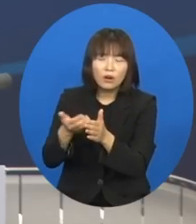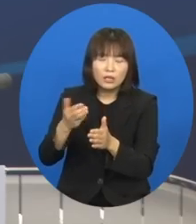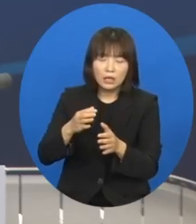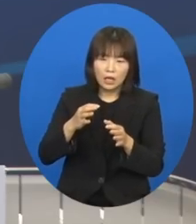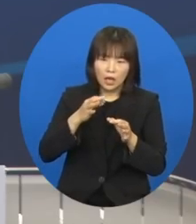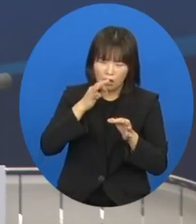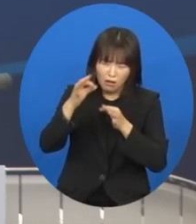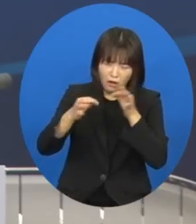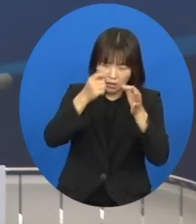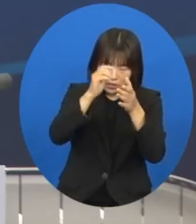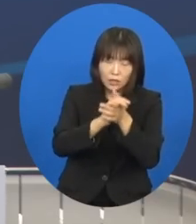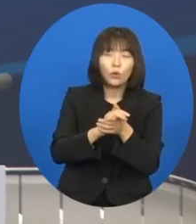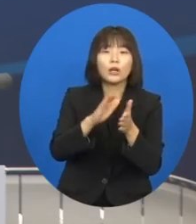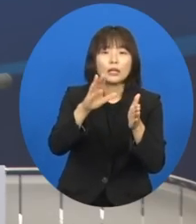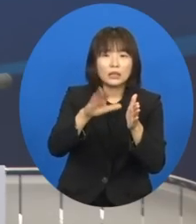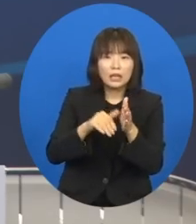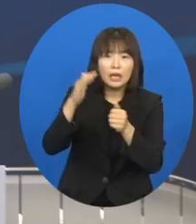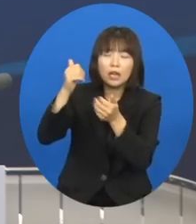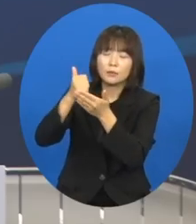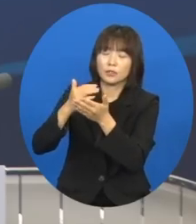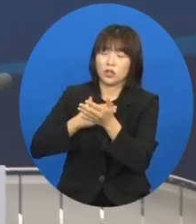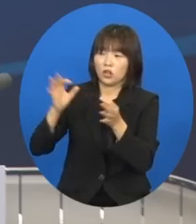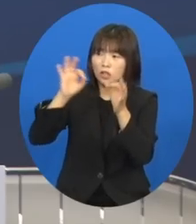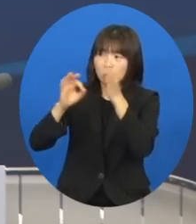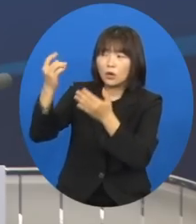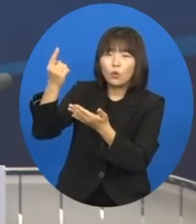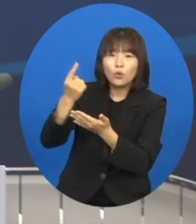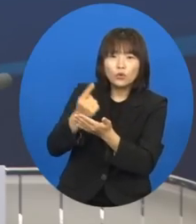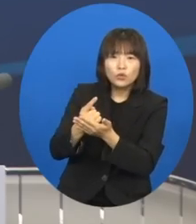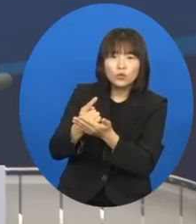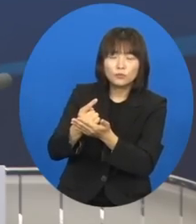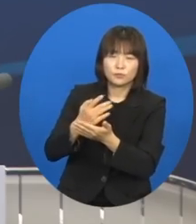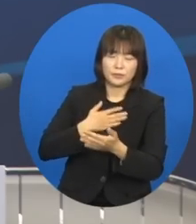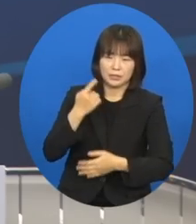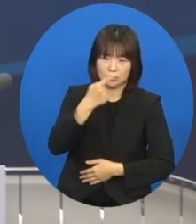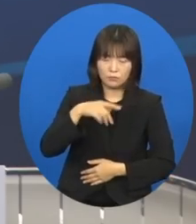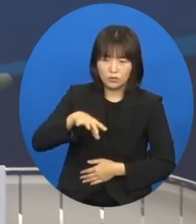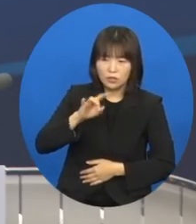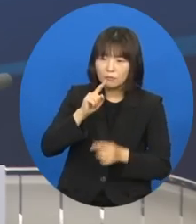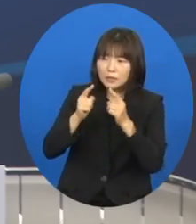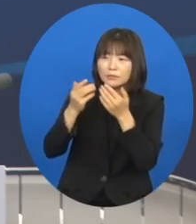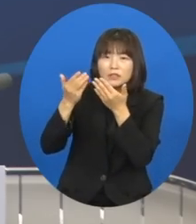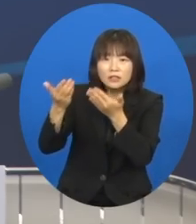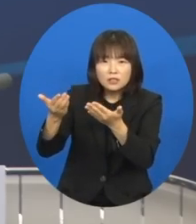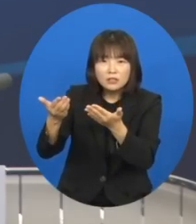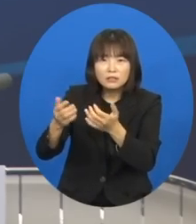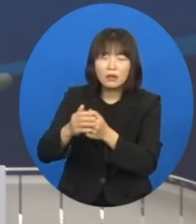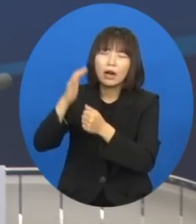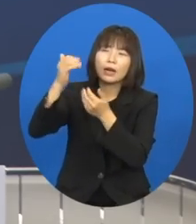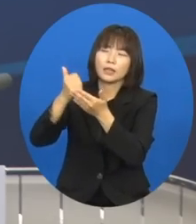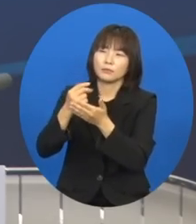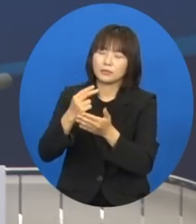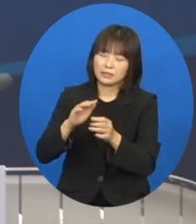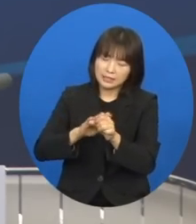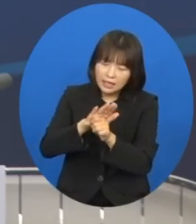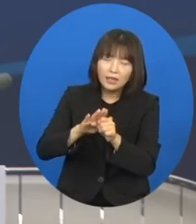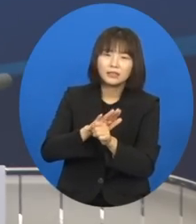시간에 하나님이 저를 찾아오셔서 제 입술로 처음 했던 말, 하나님은